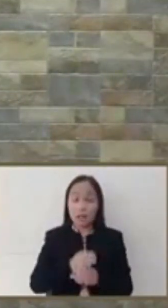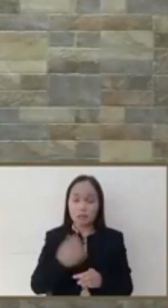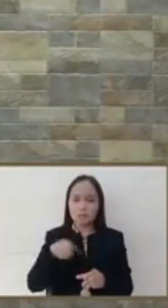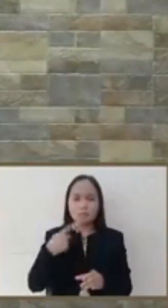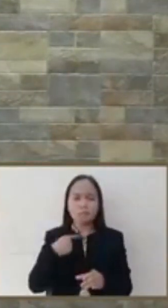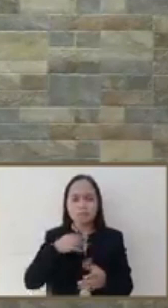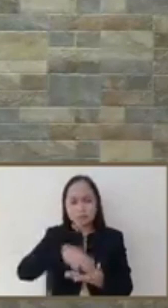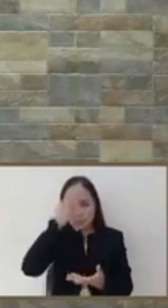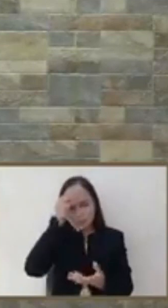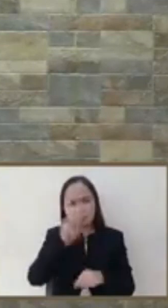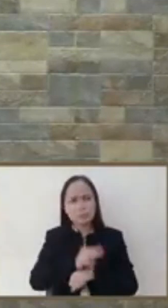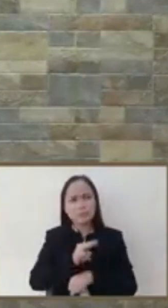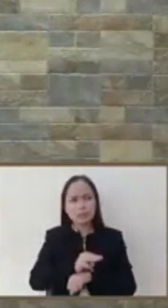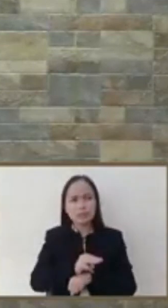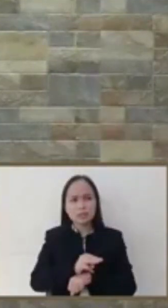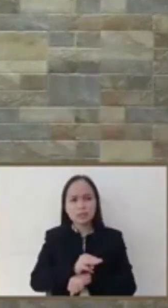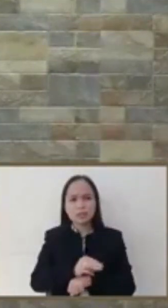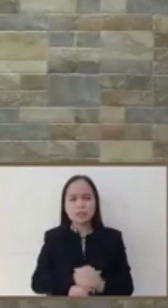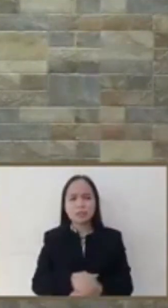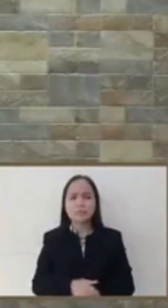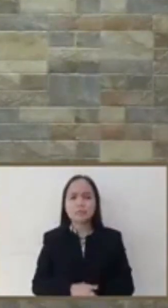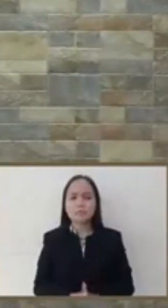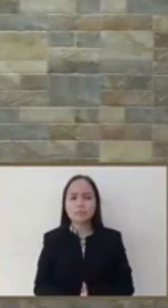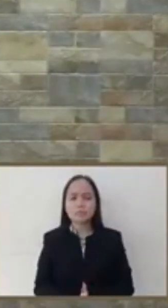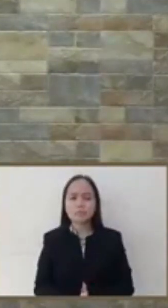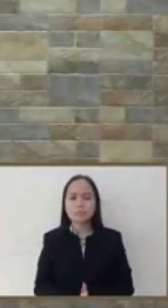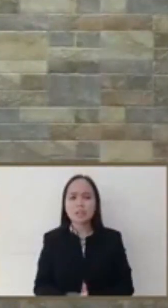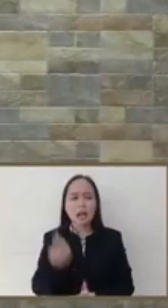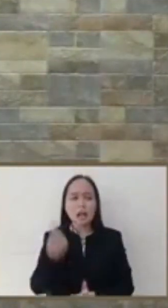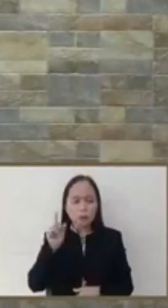lamang po siya natututo sa ministry, kundi lumalago siya sa ministry.